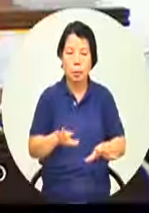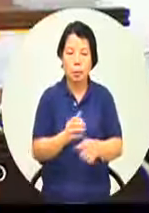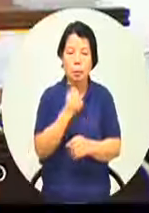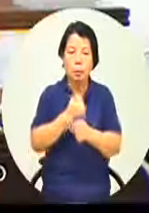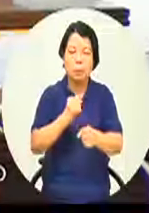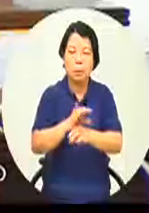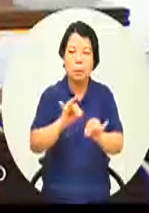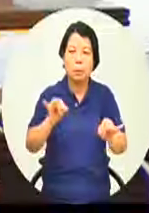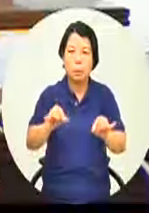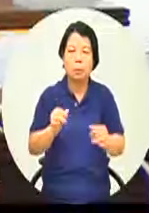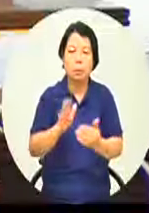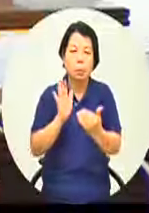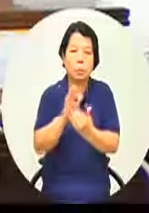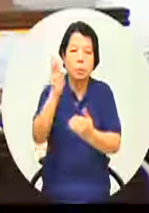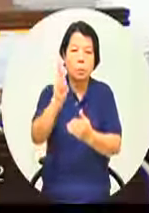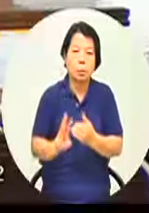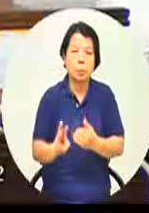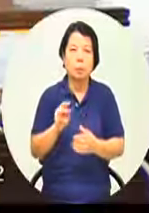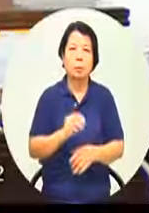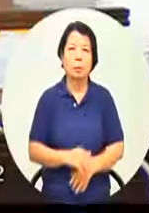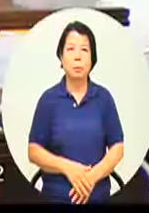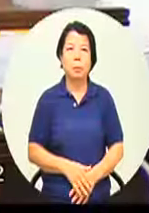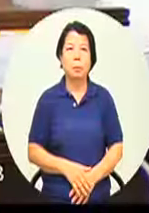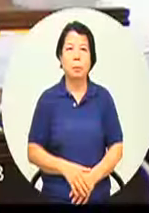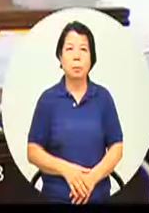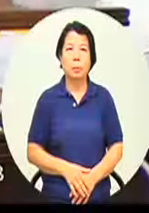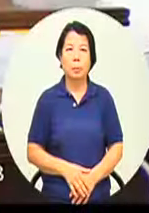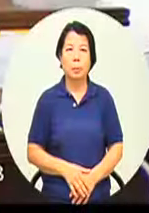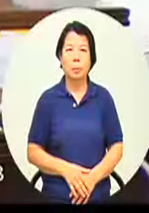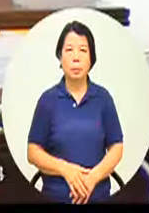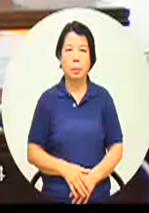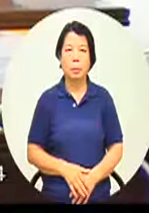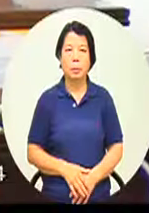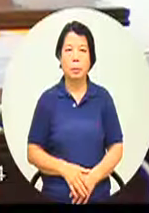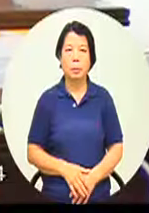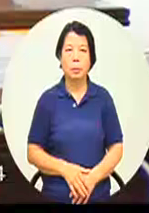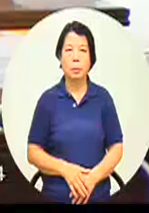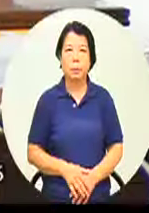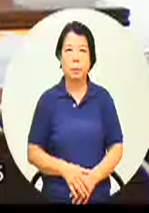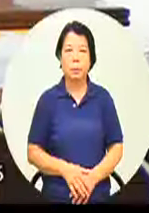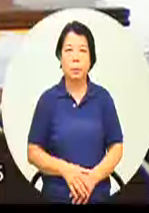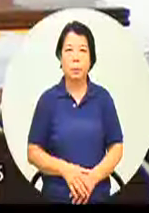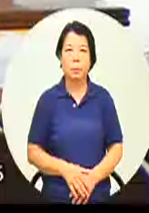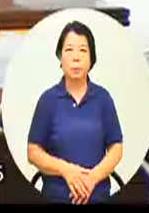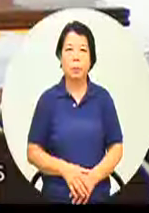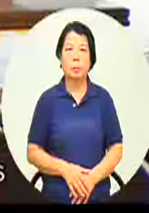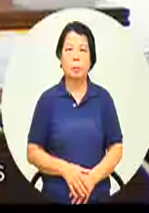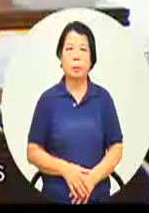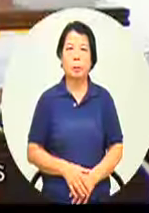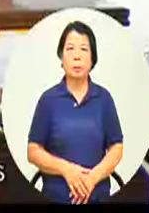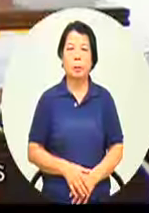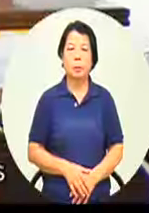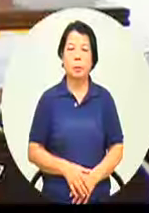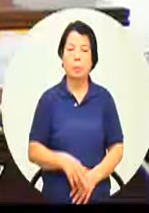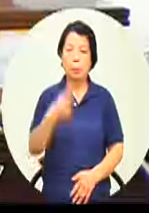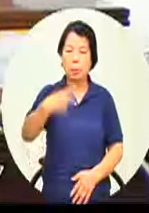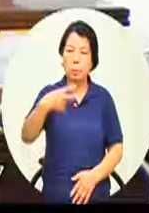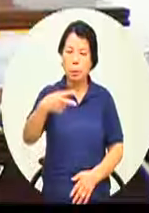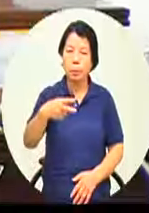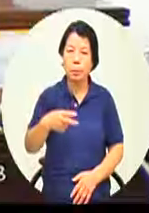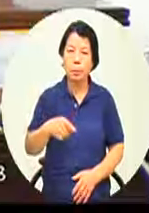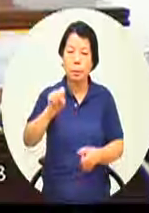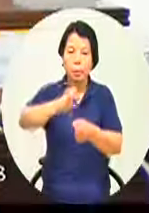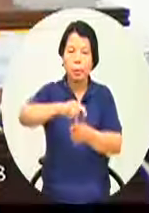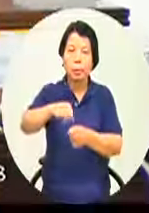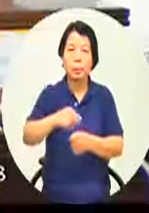防水之外，它还哦，对不起，操作不是很顺利，它还要做什么？还要